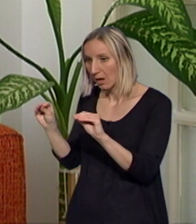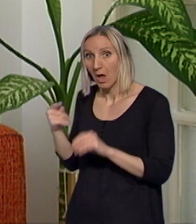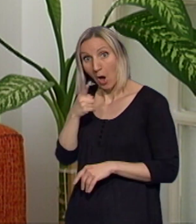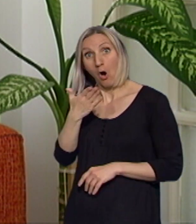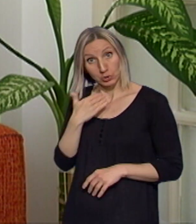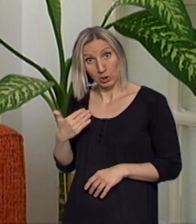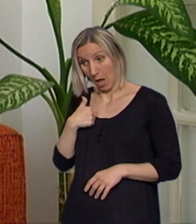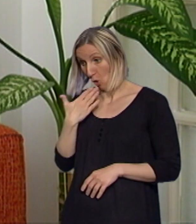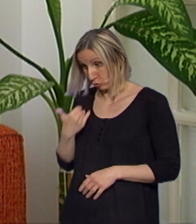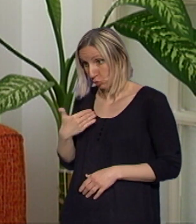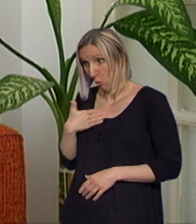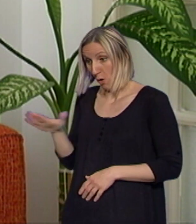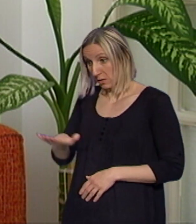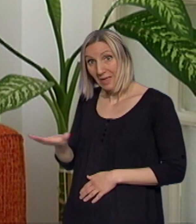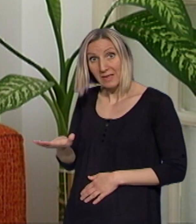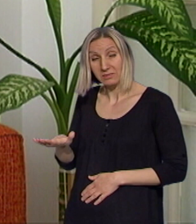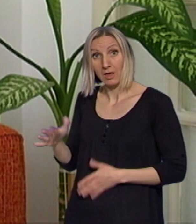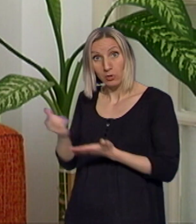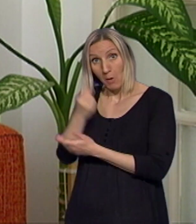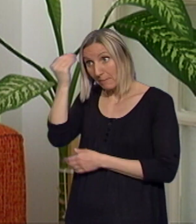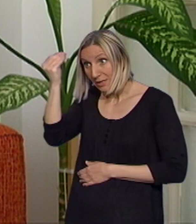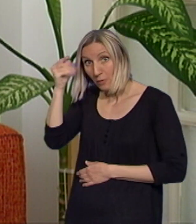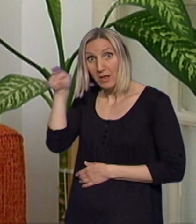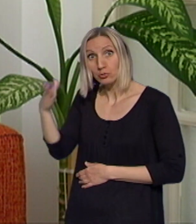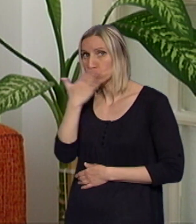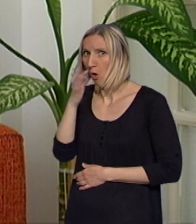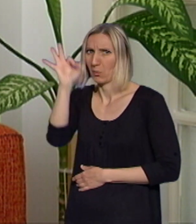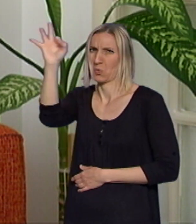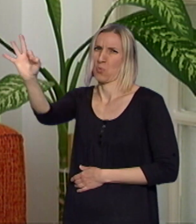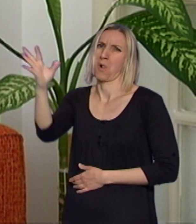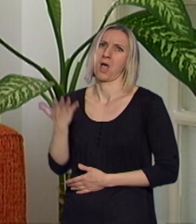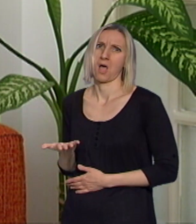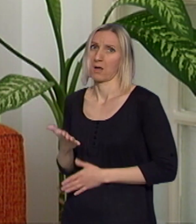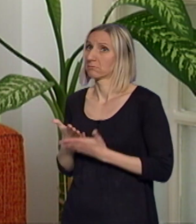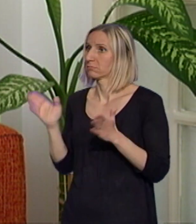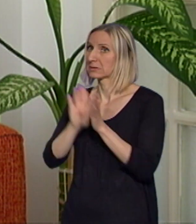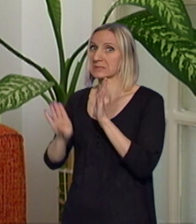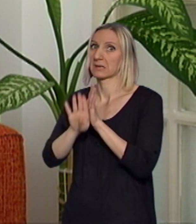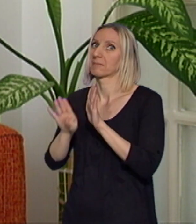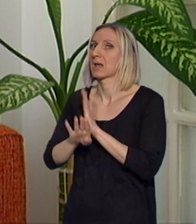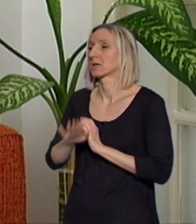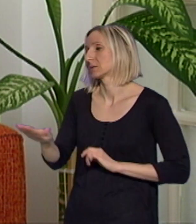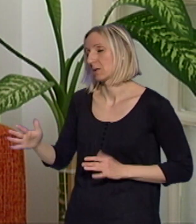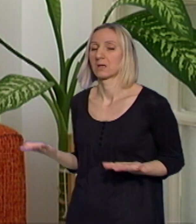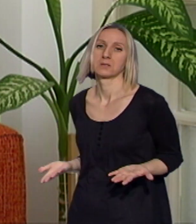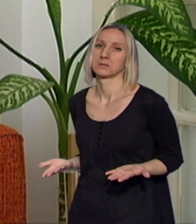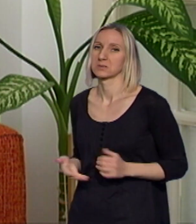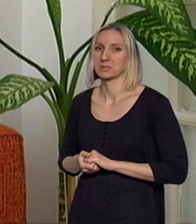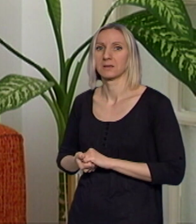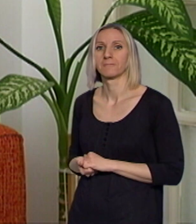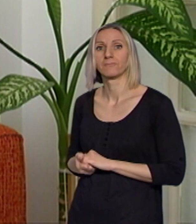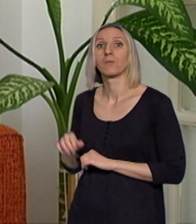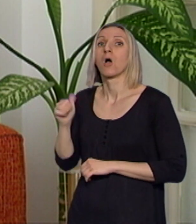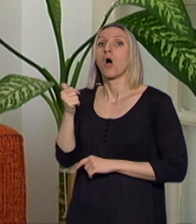dete obrazuje, u toj školi to nećete dobiti. Znači, jako velika diskriminacija dece. Opet, krenuli smo